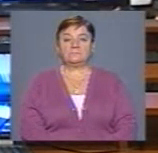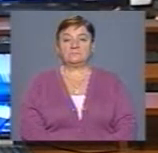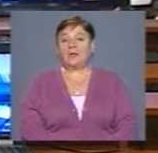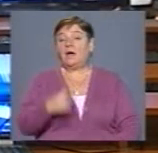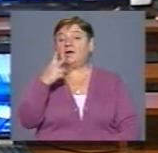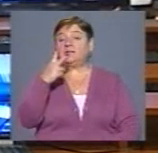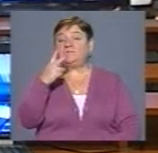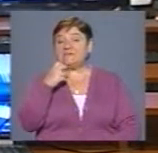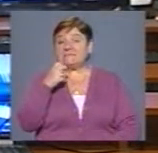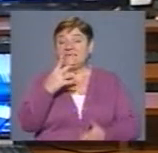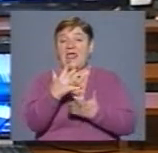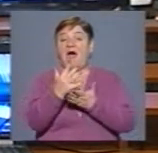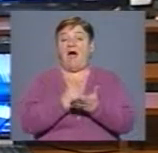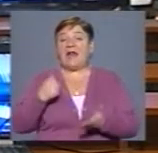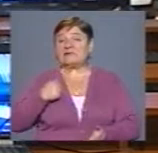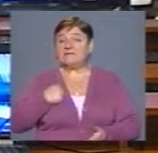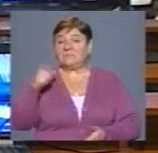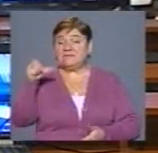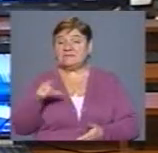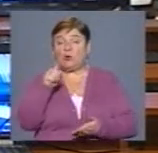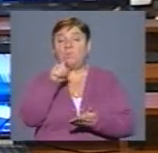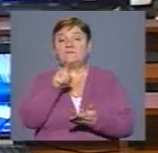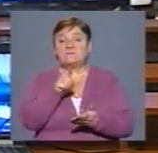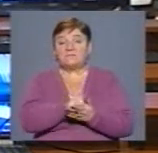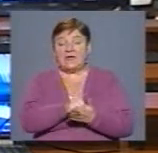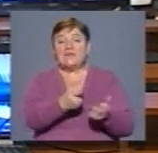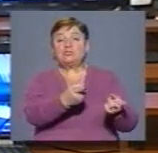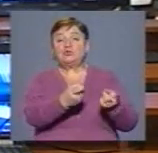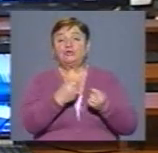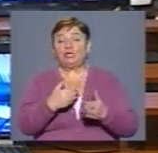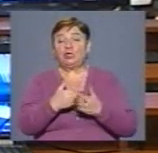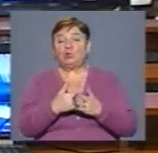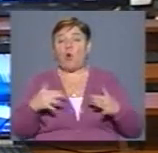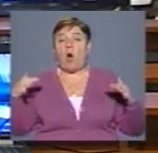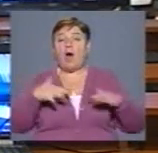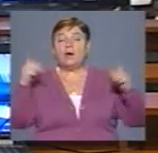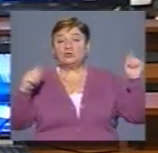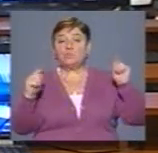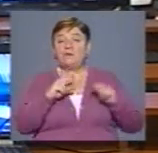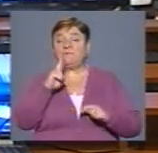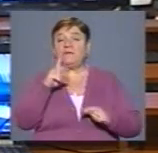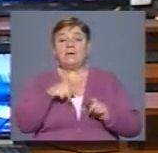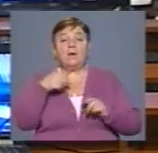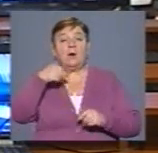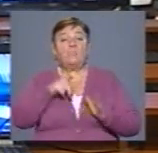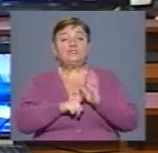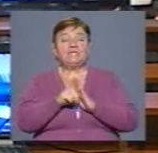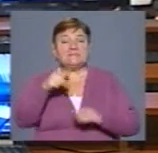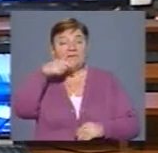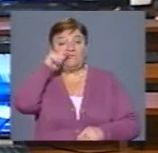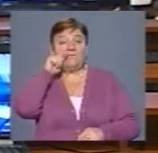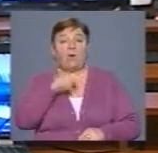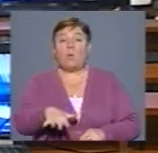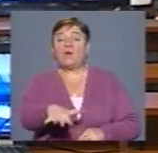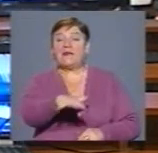Двісті резервістів і військовозобов'язаних з Закарпаття планують залучити до зборів, які почалися вчора в Україні. Вони триватимуть до